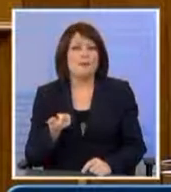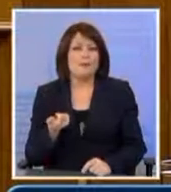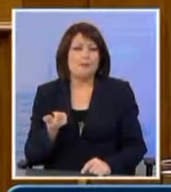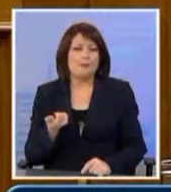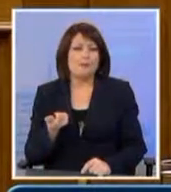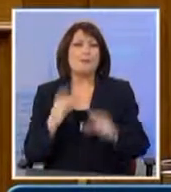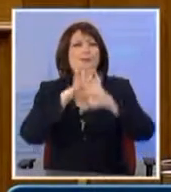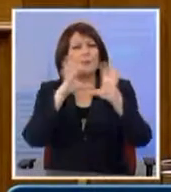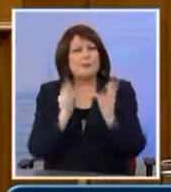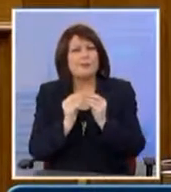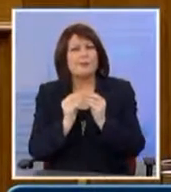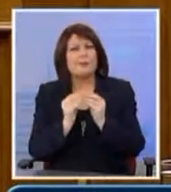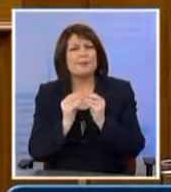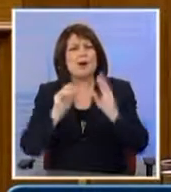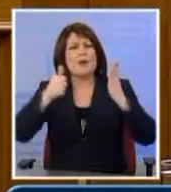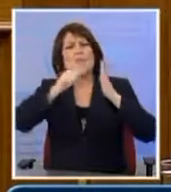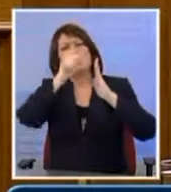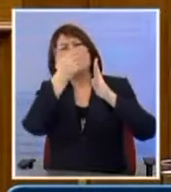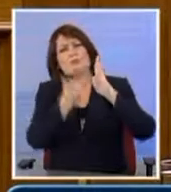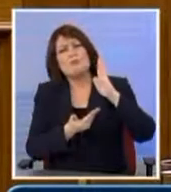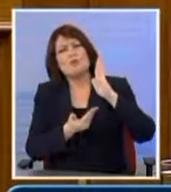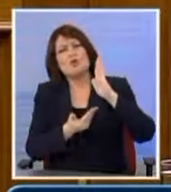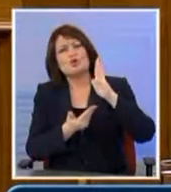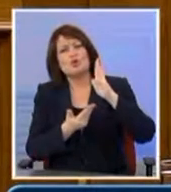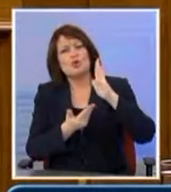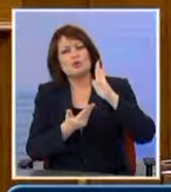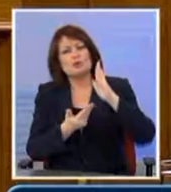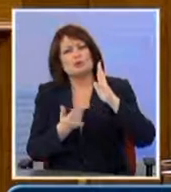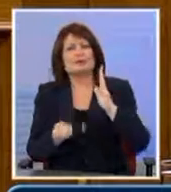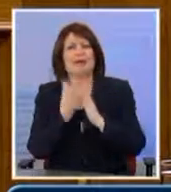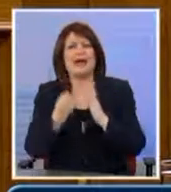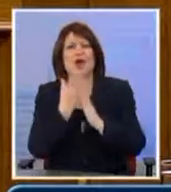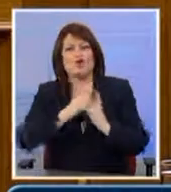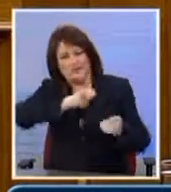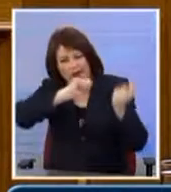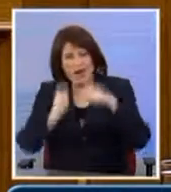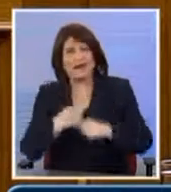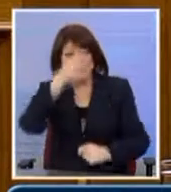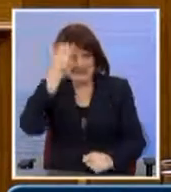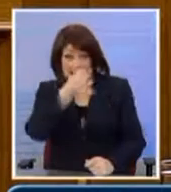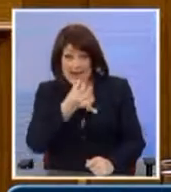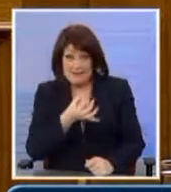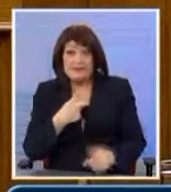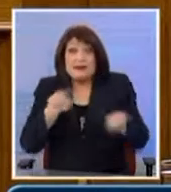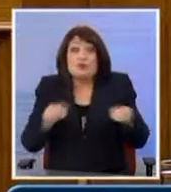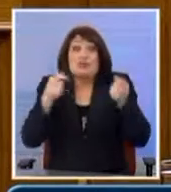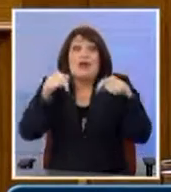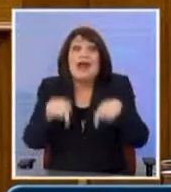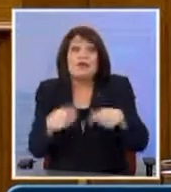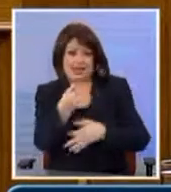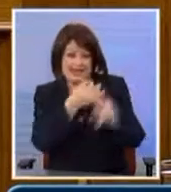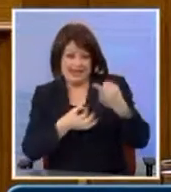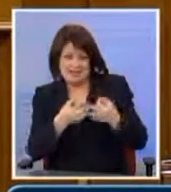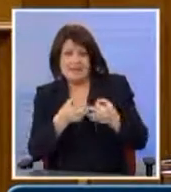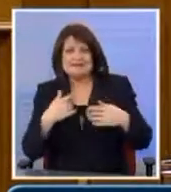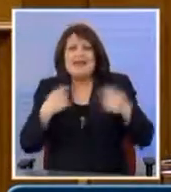Ολόκληρο το παραγωγικό πρότυπο της χώρας αλλάζει εκβάθρον. Κύριε Τσίπρα, το κάνουμε εμείς αυτό που λέτε εσείς. Γίνεται τώρα. Και γίνεται με